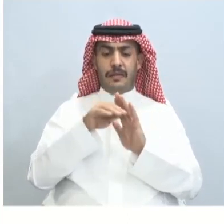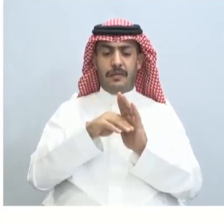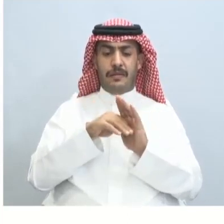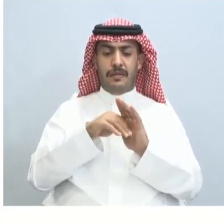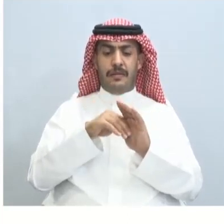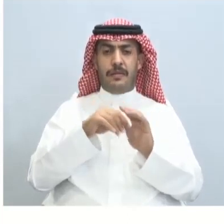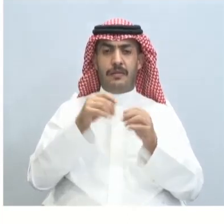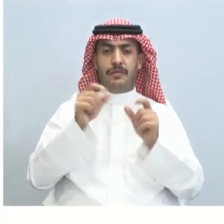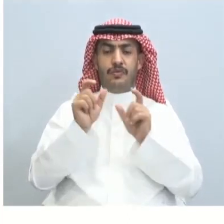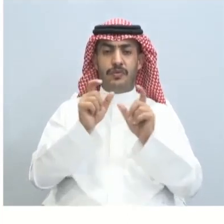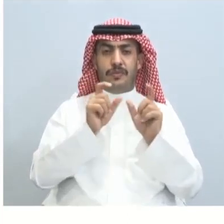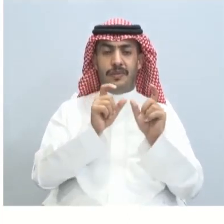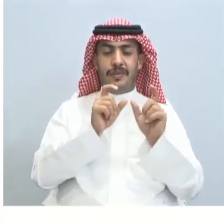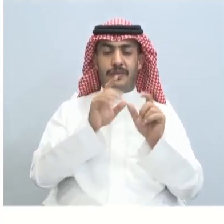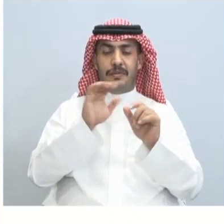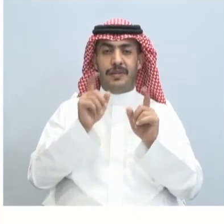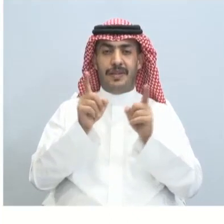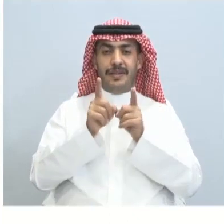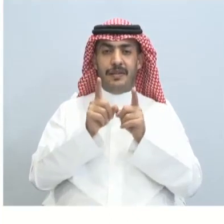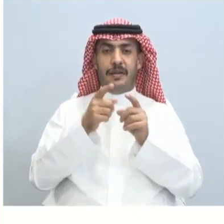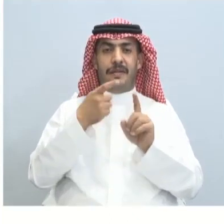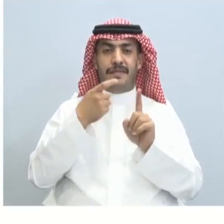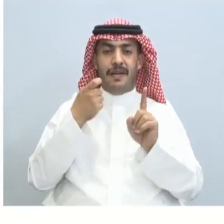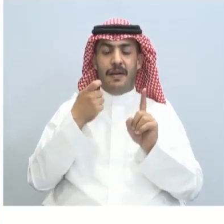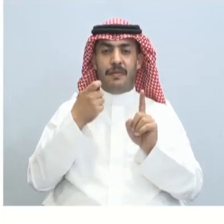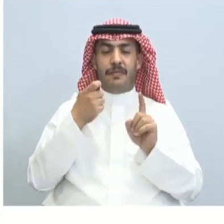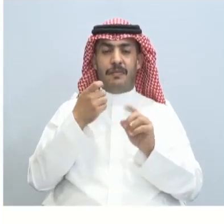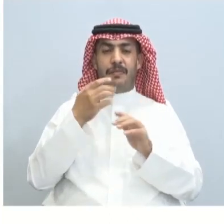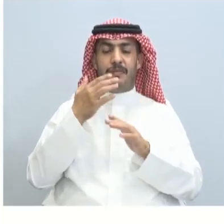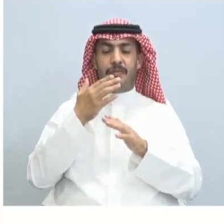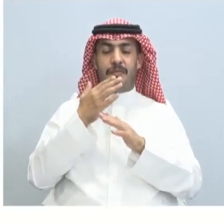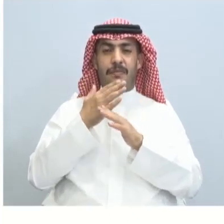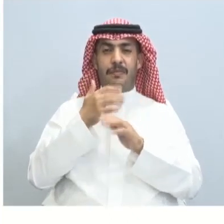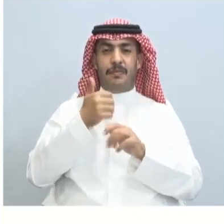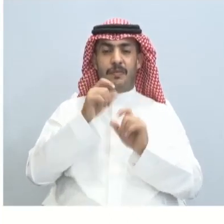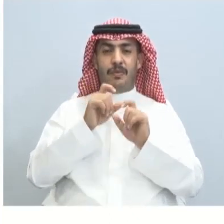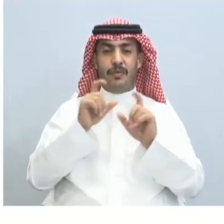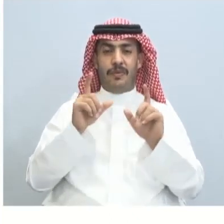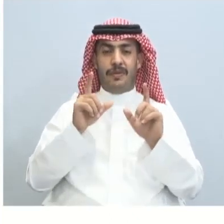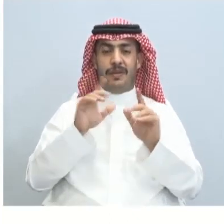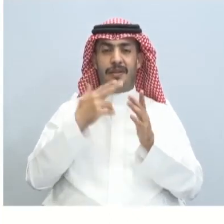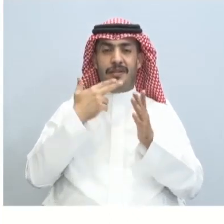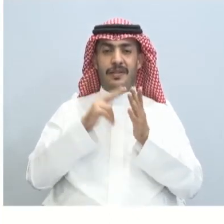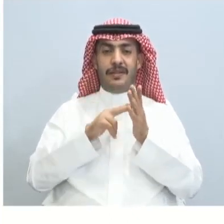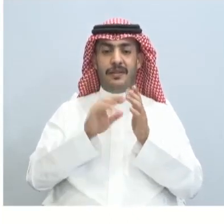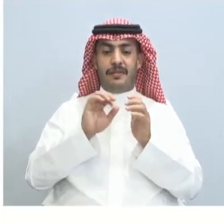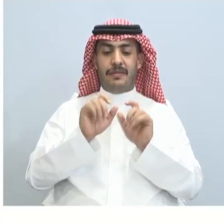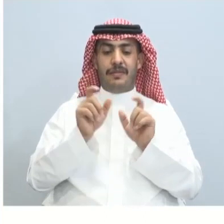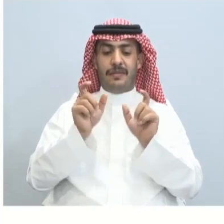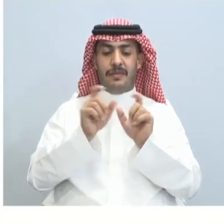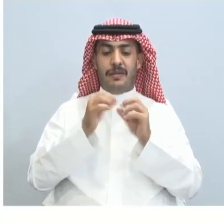استعمال الجمل القصيره المفهومه التي توضح الرساله وخير